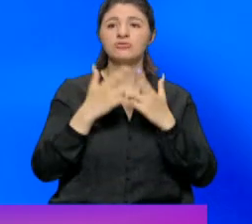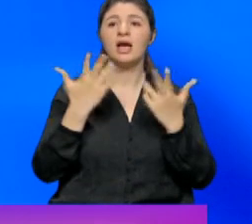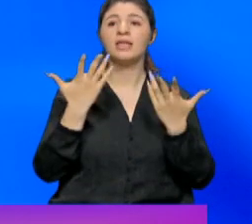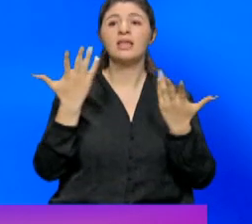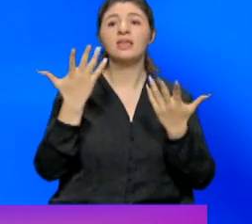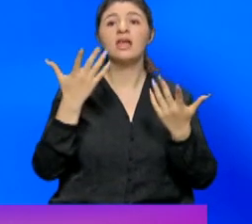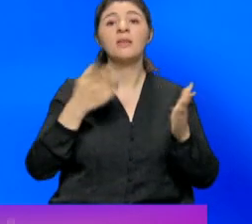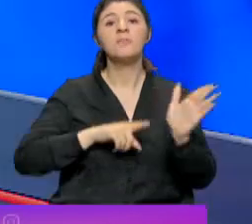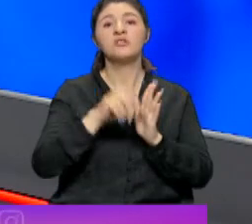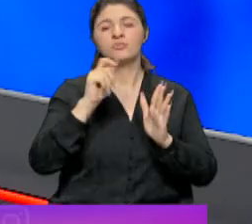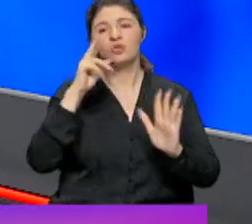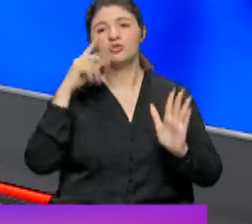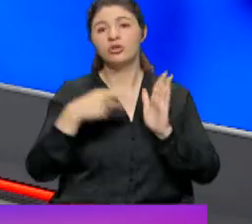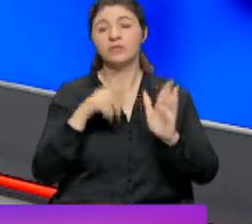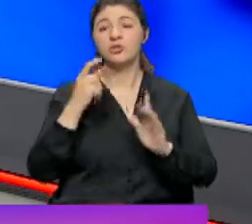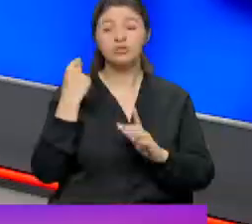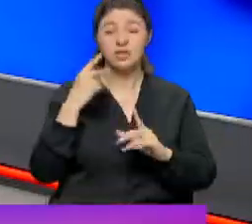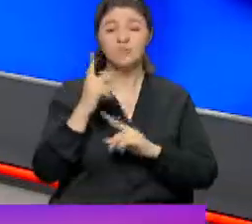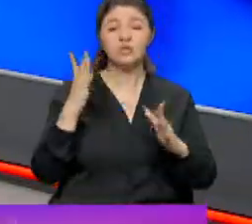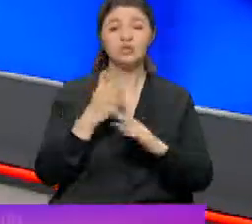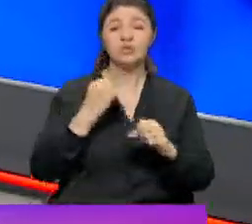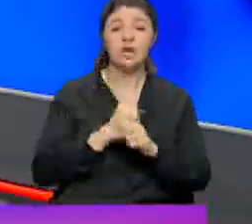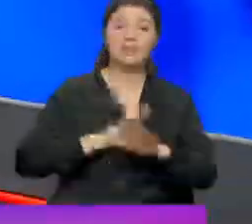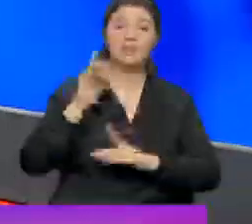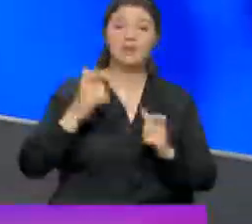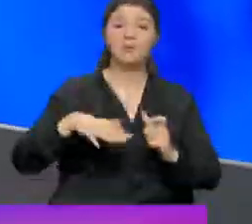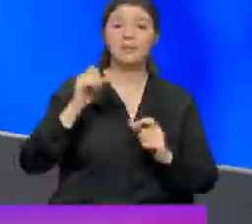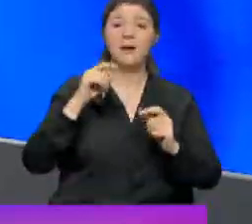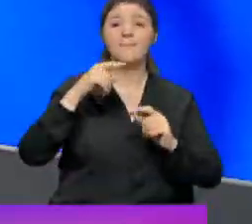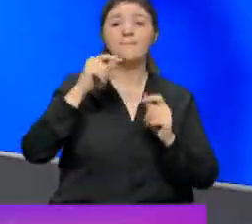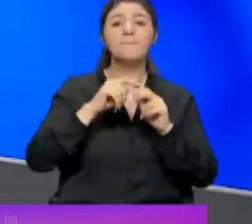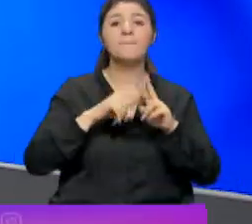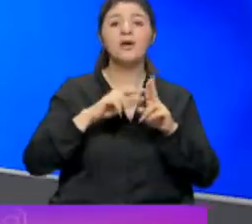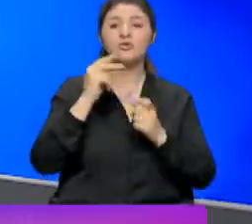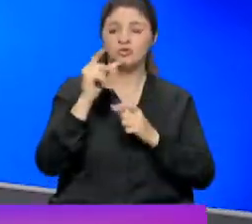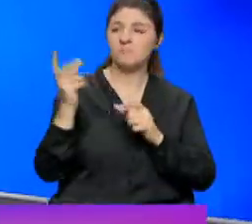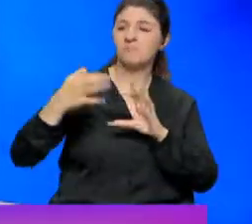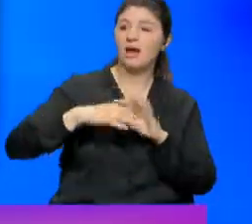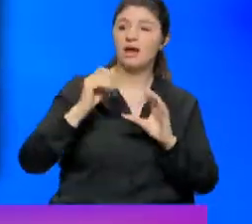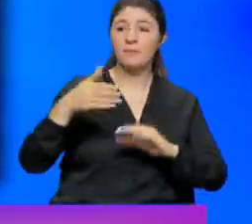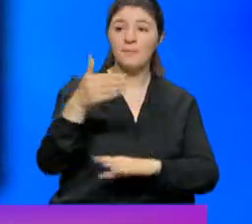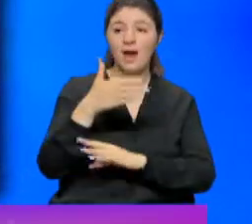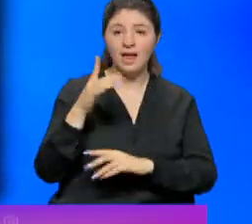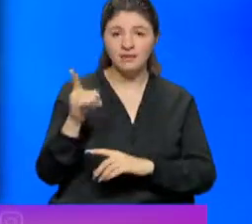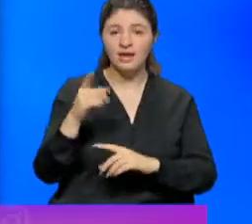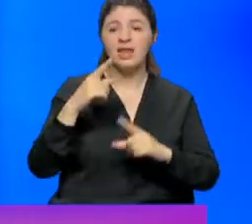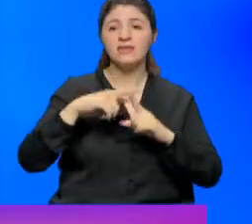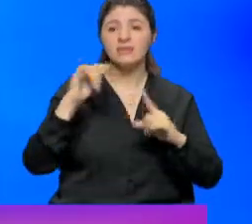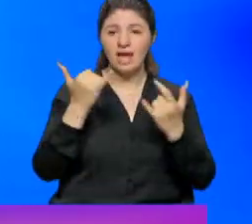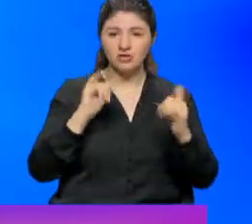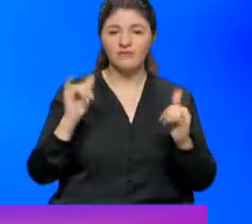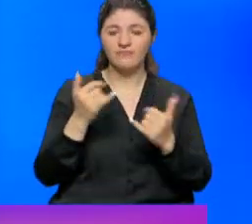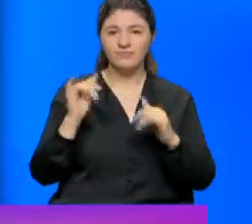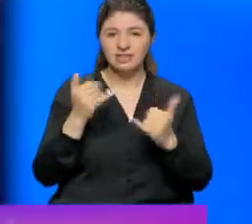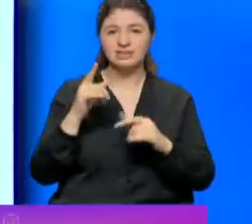gösterecek dedi Dün de İsmail Küçük böyle Demokrasi Meydanı'na batıdan bağlandığı Selçuk Bayraktar teknofest